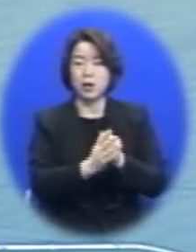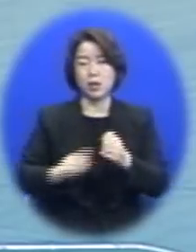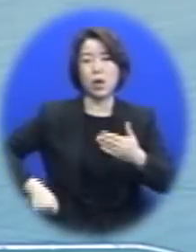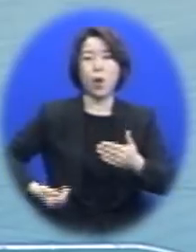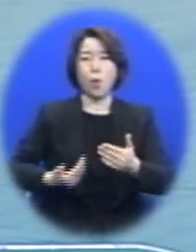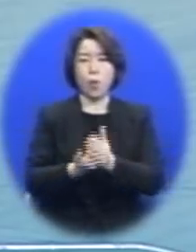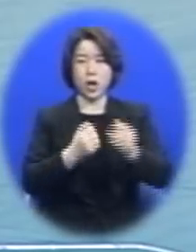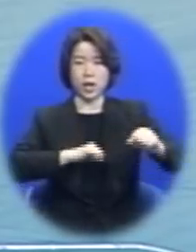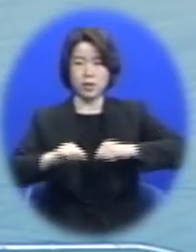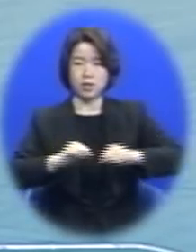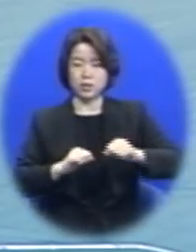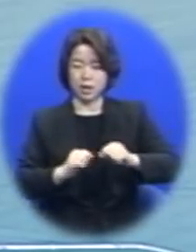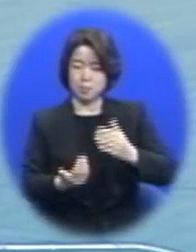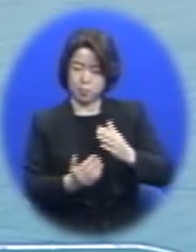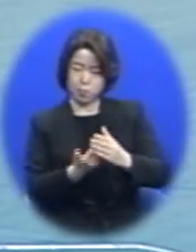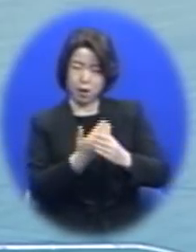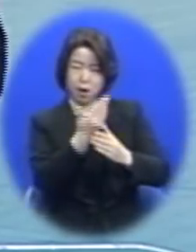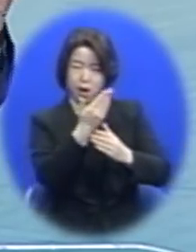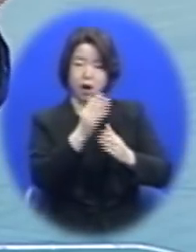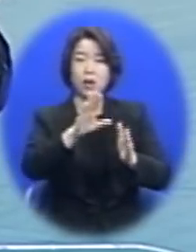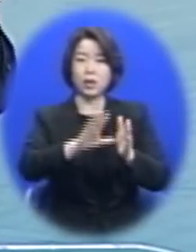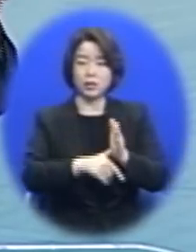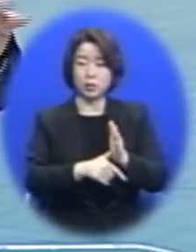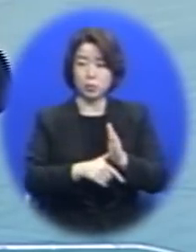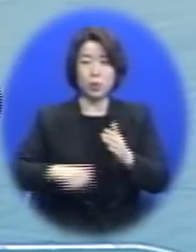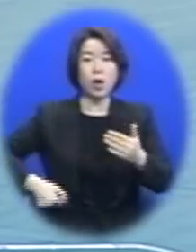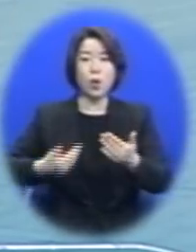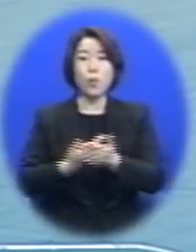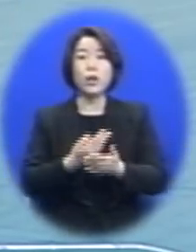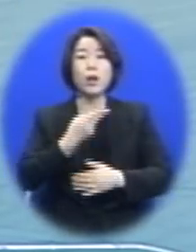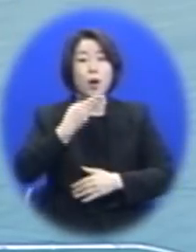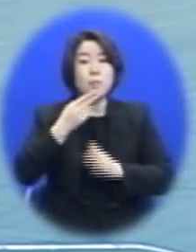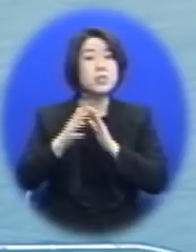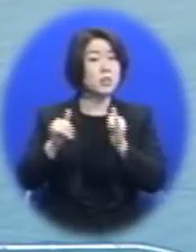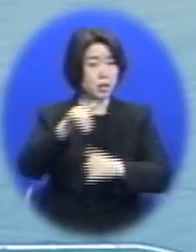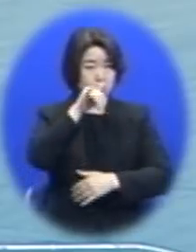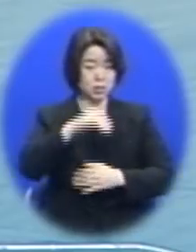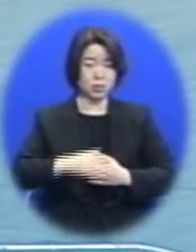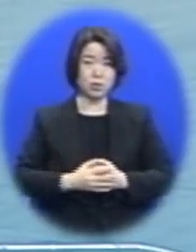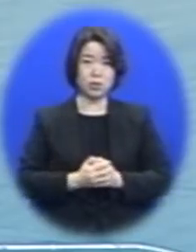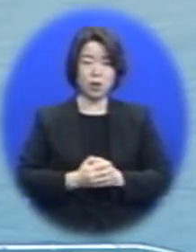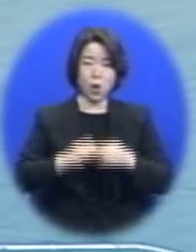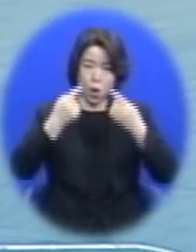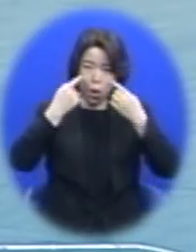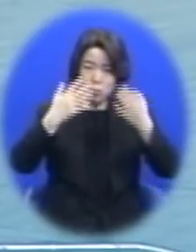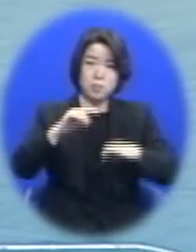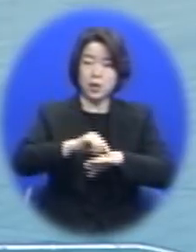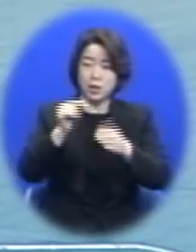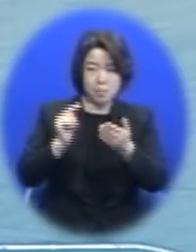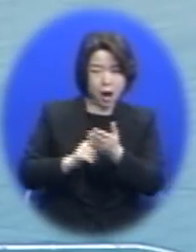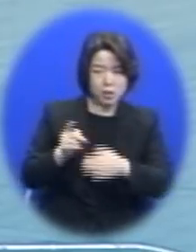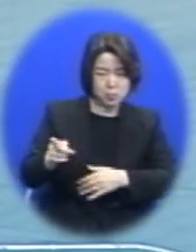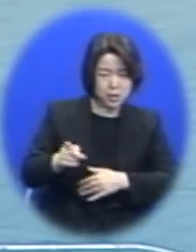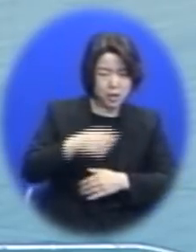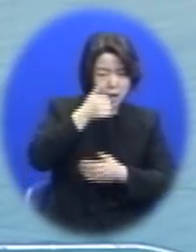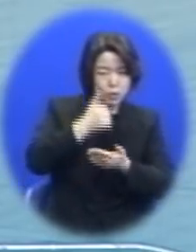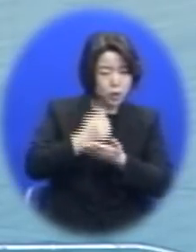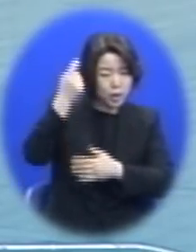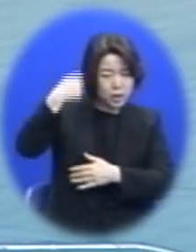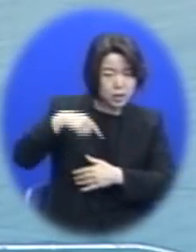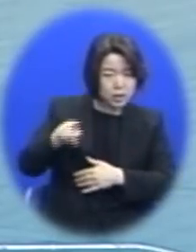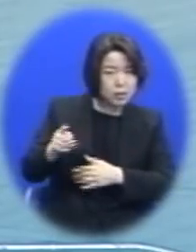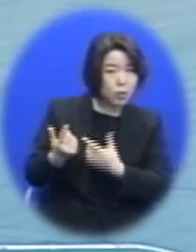막 일어나는 중에도 회개를 안하는 사람들도 있었다 는 분명히 마음에는 가책이 느껴지는 것